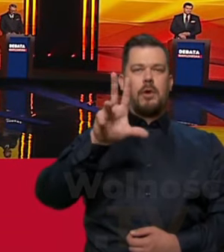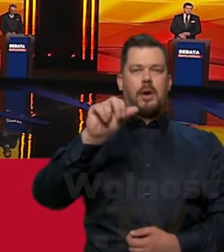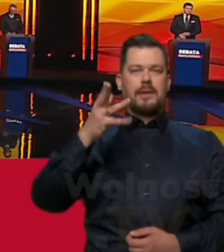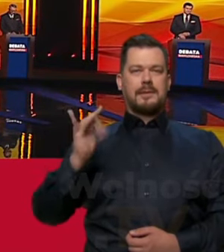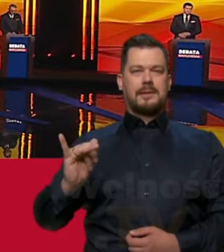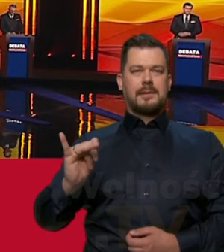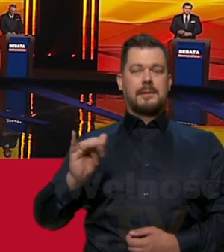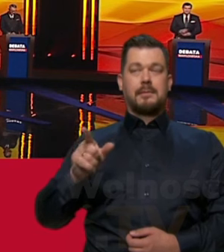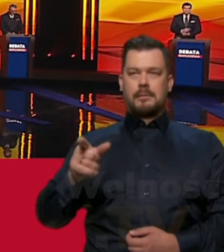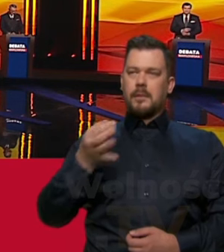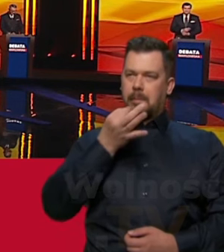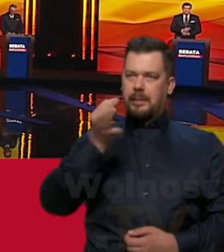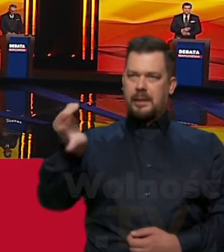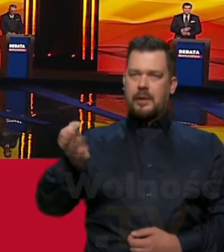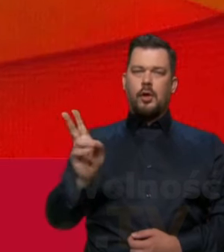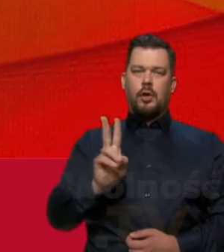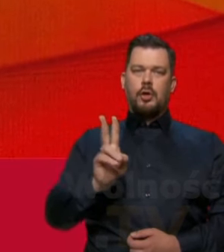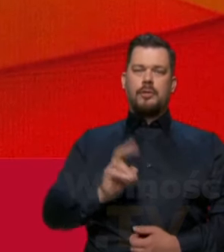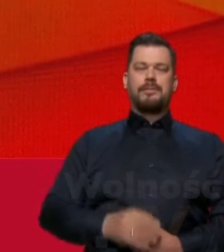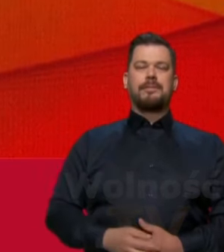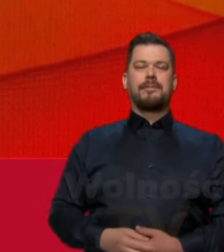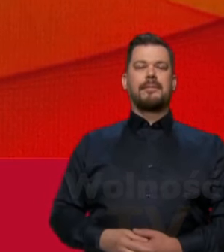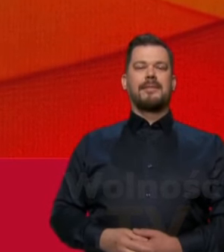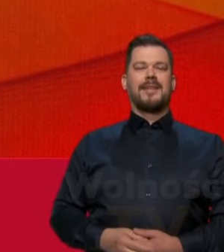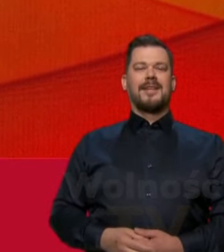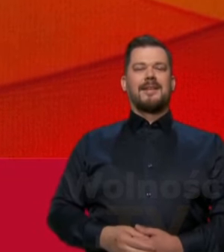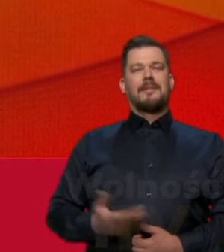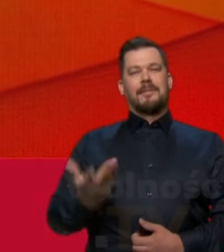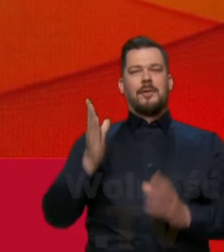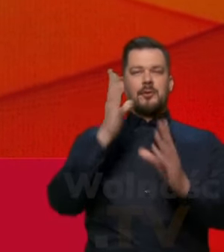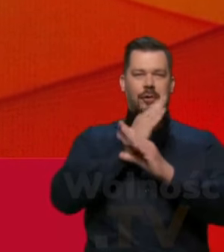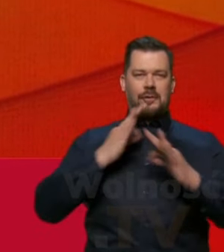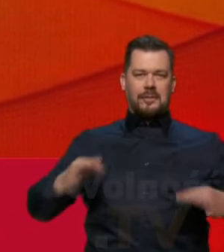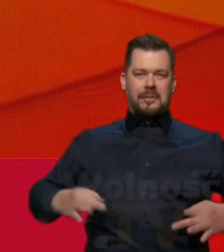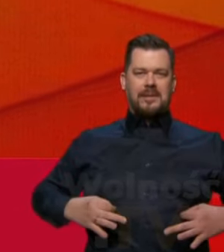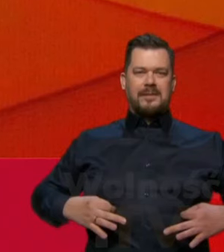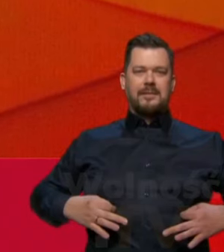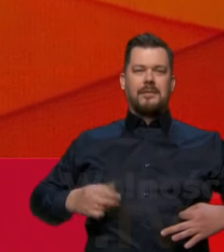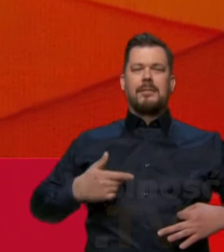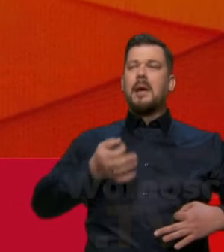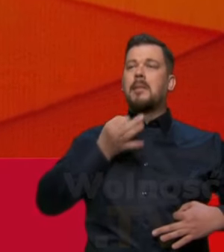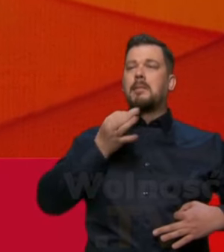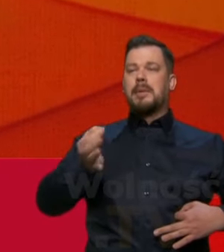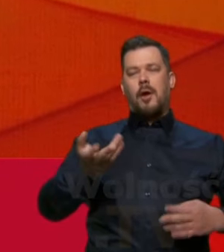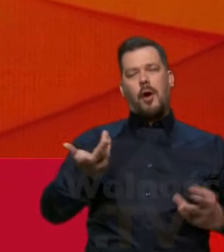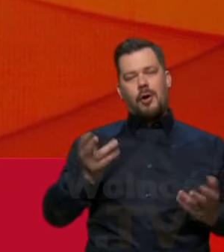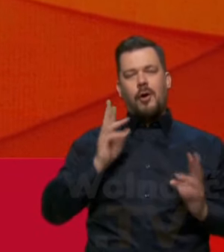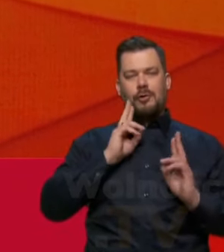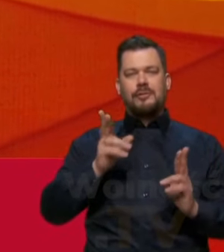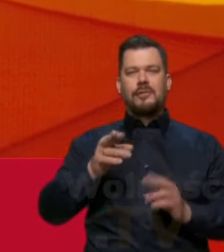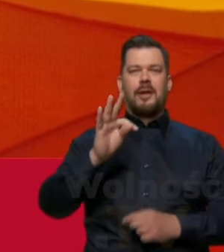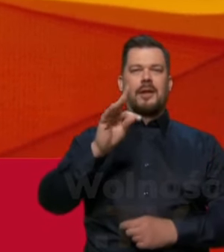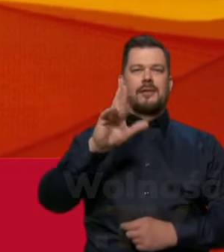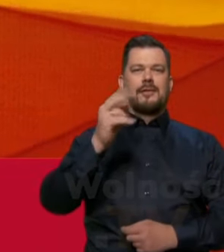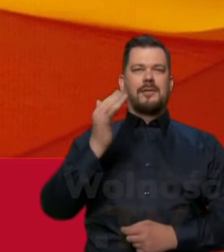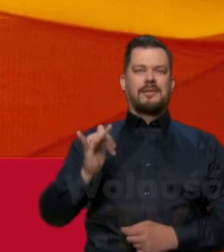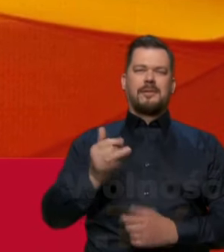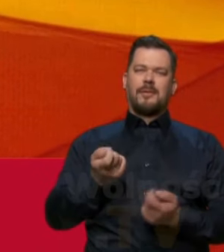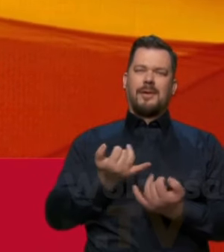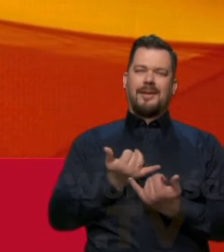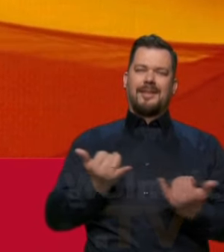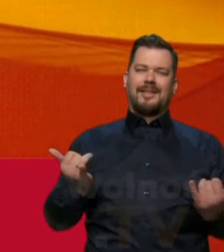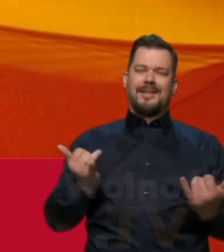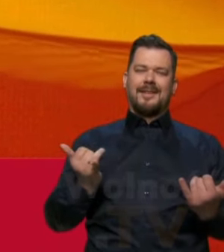by to pan zadał pytanie. No, szanowni państwo, ja zadam oczywiście pytanie panu Trzaskowskiemu, ale trochę inne niż